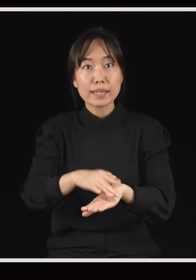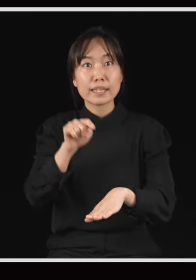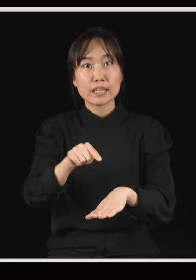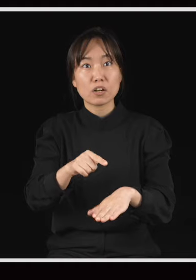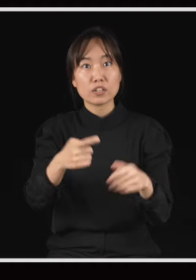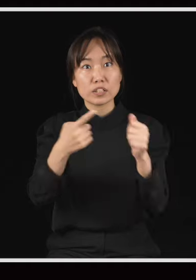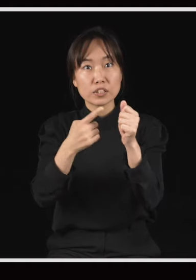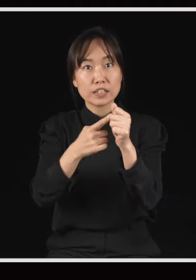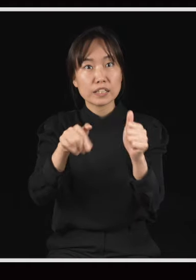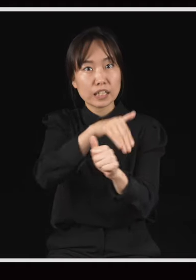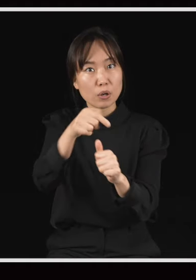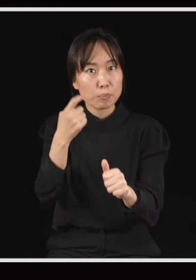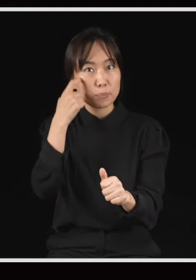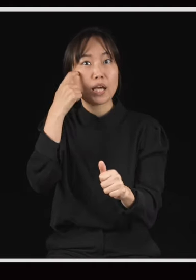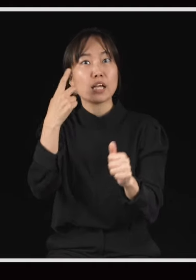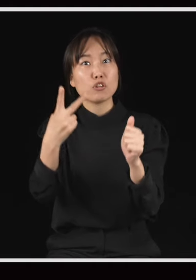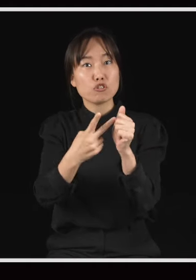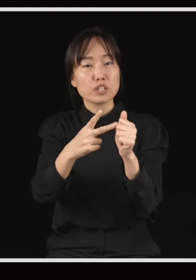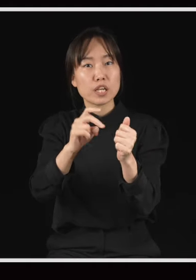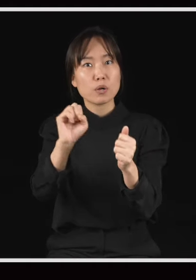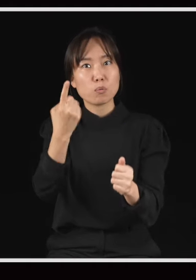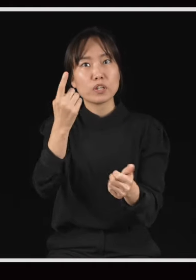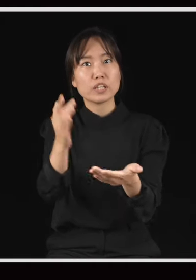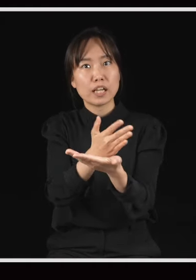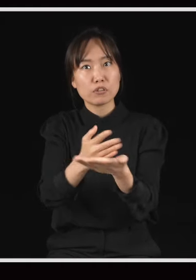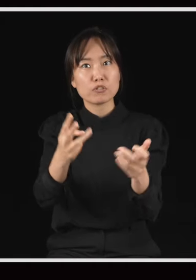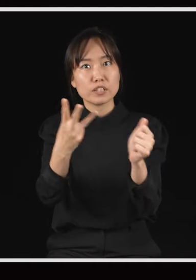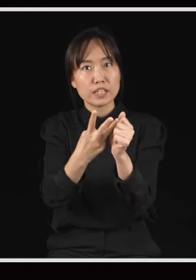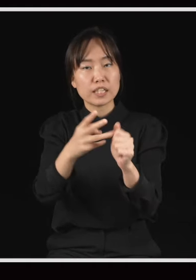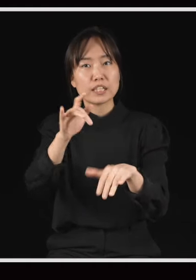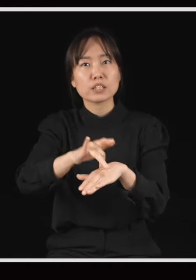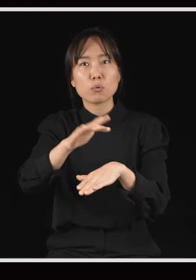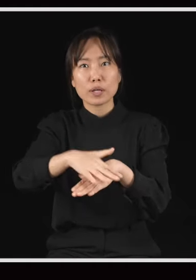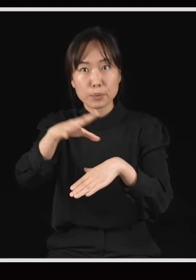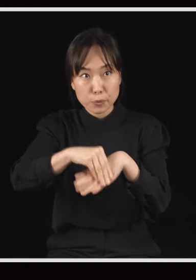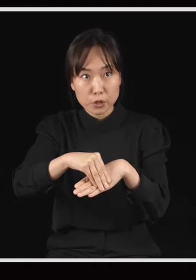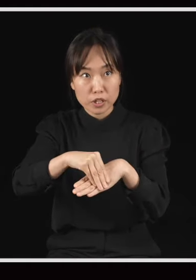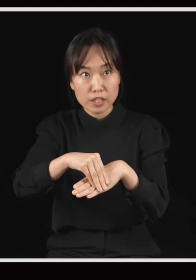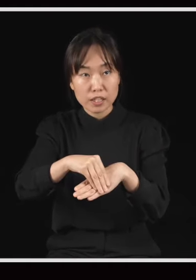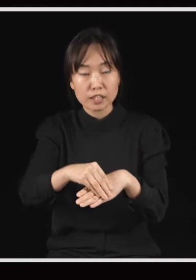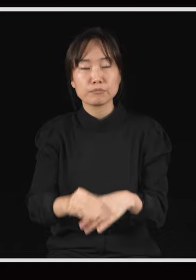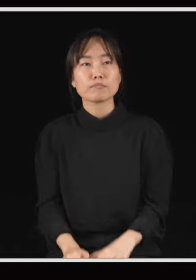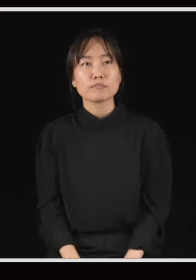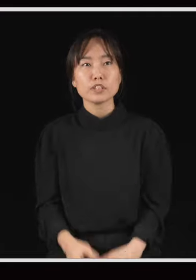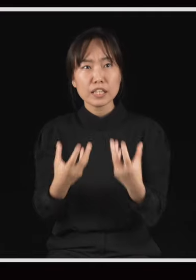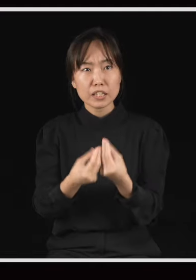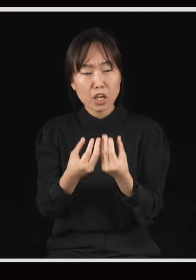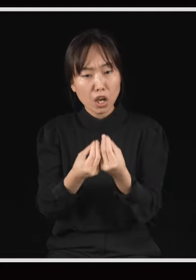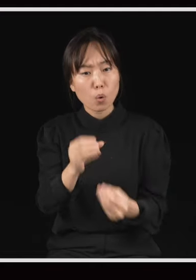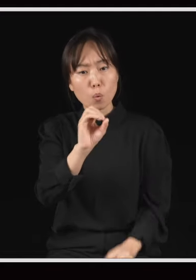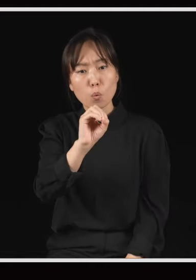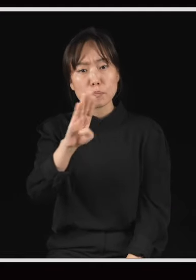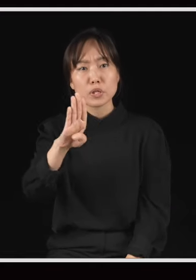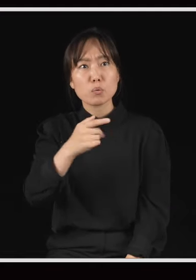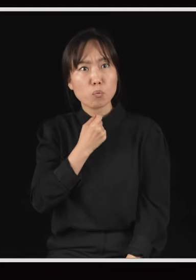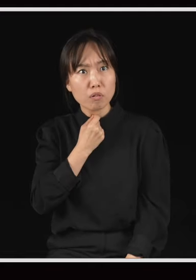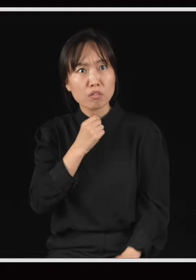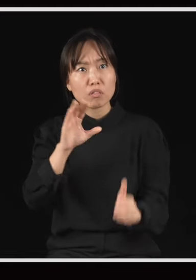습관은 자각하기, 쪼개기, 습관 만들기 이렇게 돼 있어요. 예를 들어서 맥주가 한 잔 땡길 때 맥주가 왜